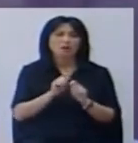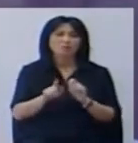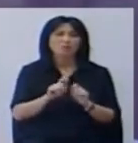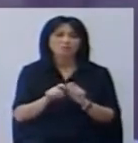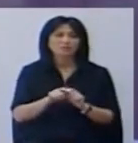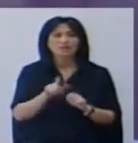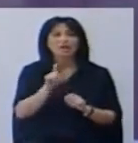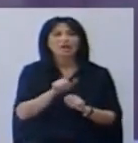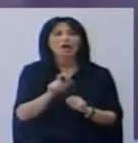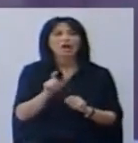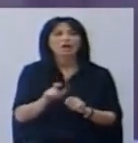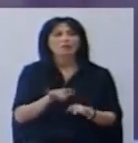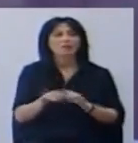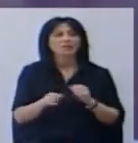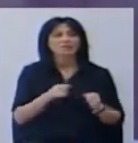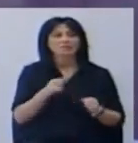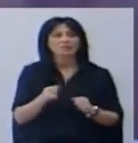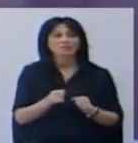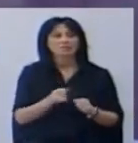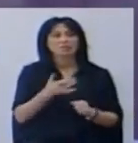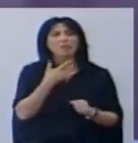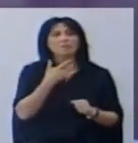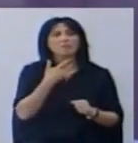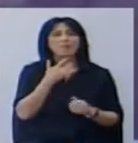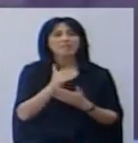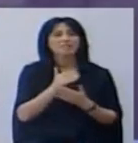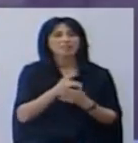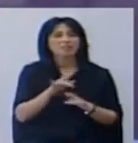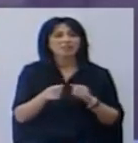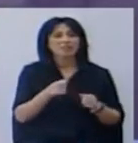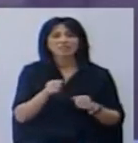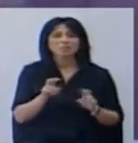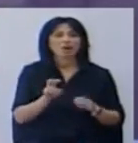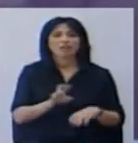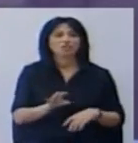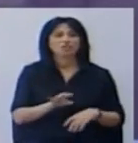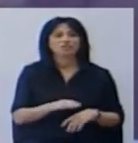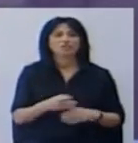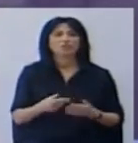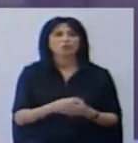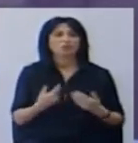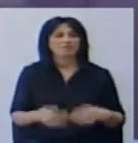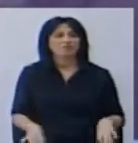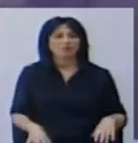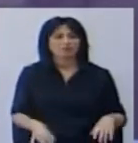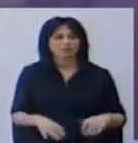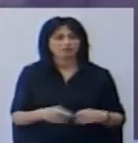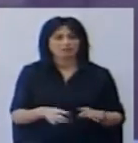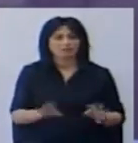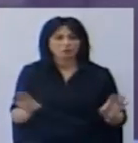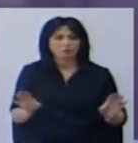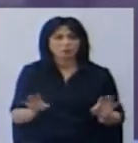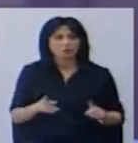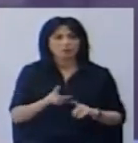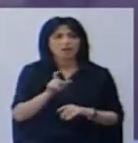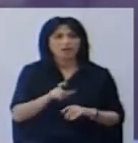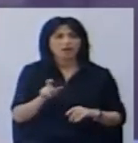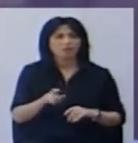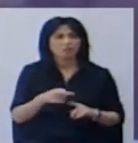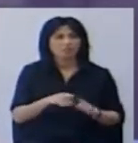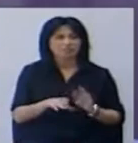და ადამიანები დასაქმებული. მერიის სტრუქტურაში დასაქმება არ ნიშნავს შემოსავალს და დასაქმებას და შემდეგ იმ